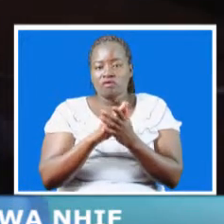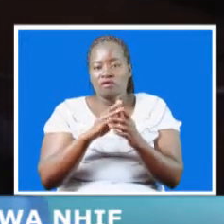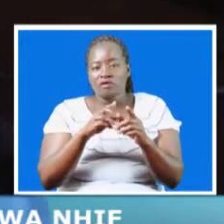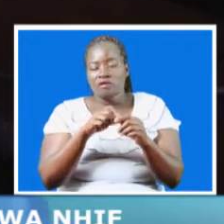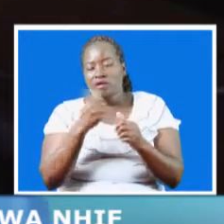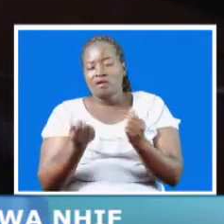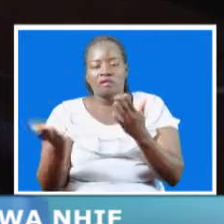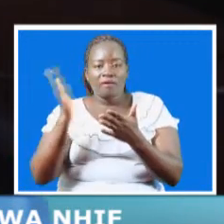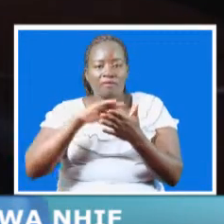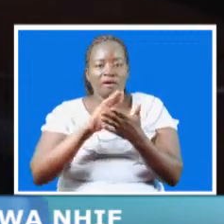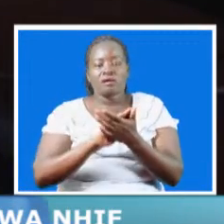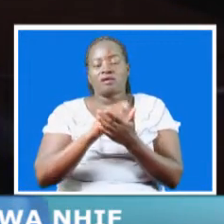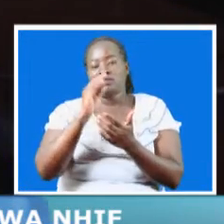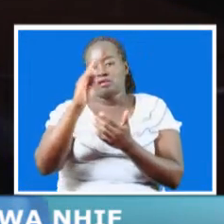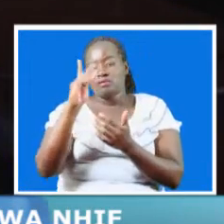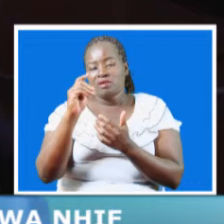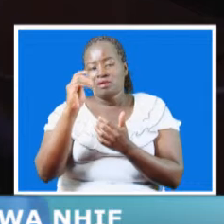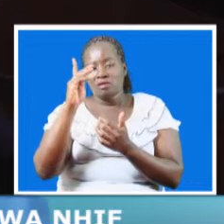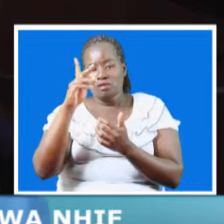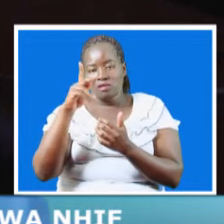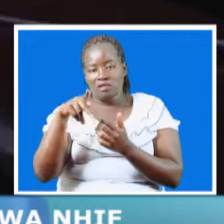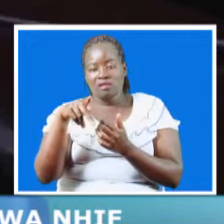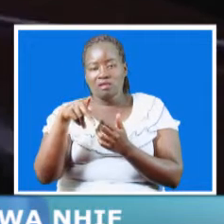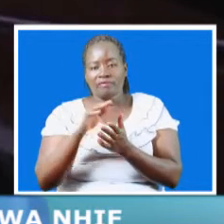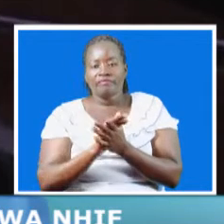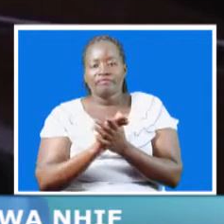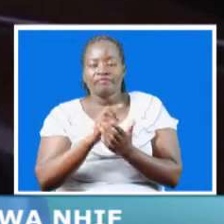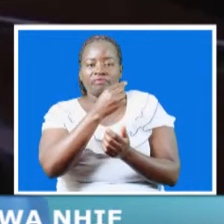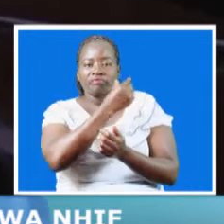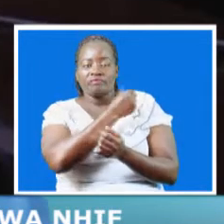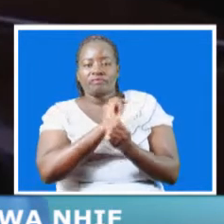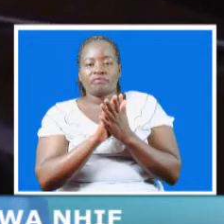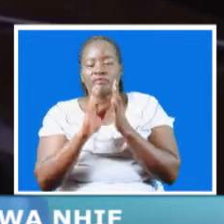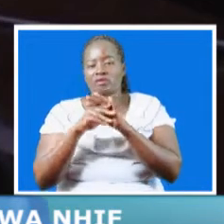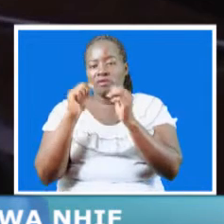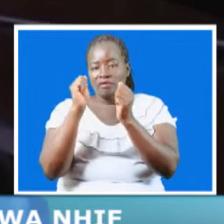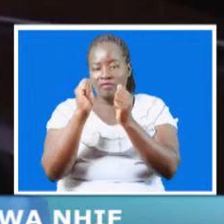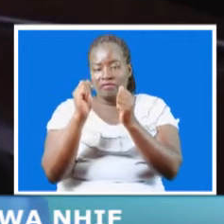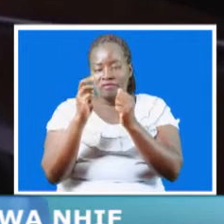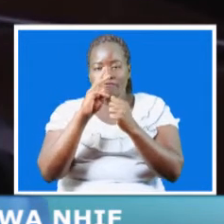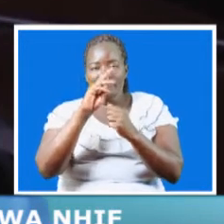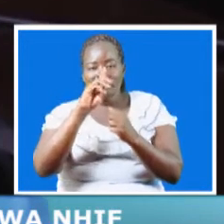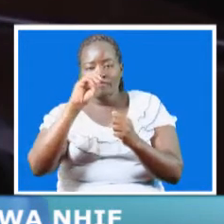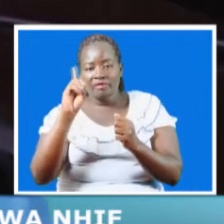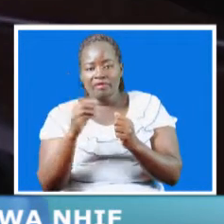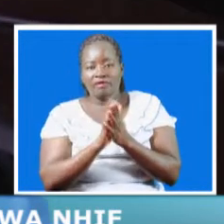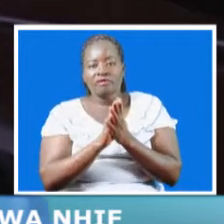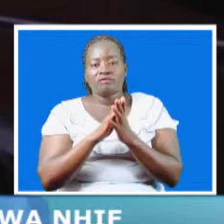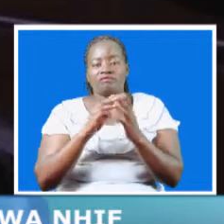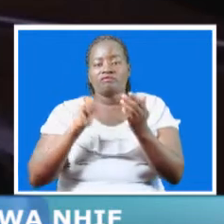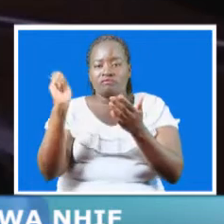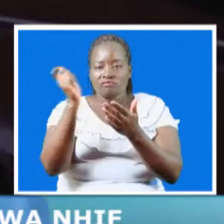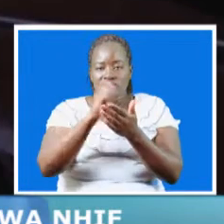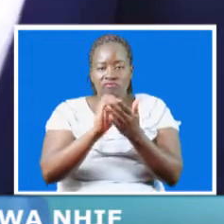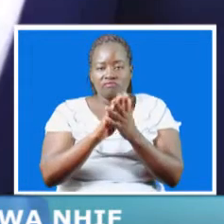ingi makoragwo magicokia kuria wa CBK. Oho ni mwongereire kuga ati thibitari ngiri ithano na magana mũgwanja cia mũingĩ